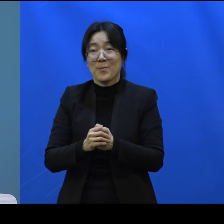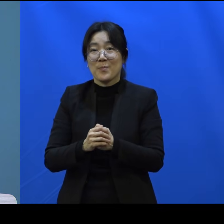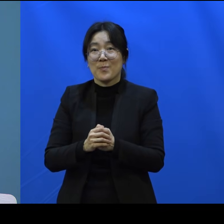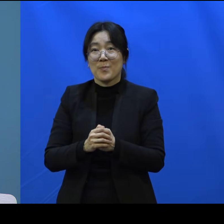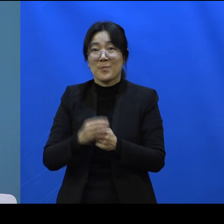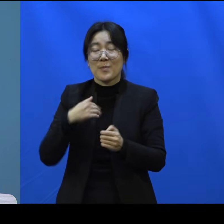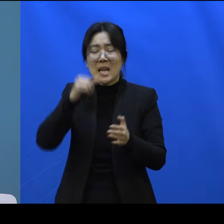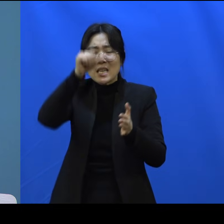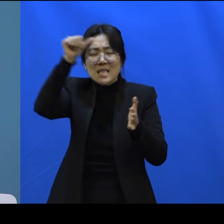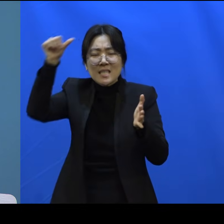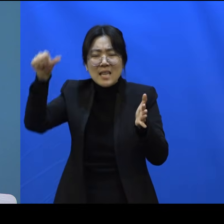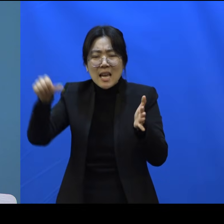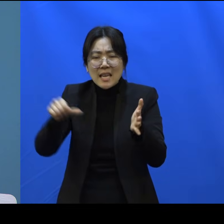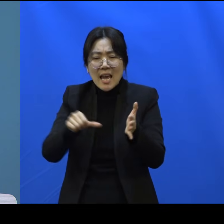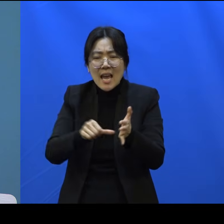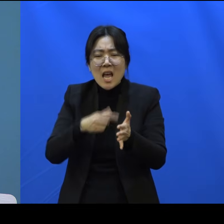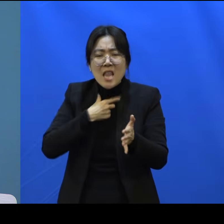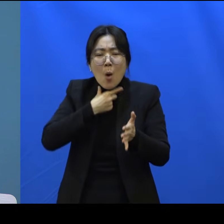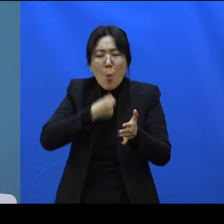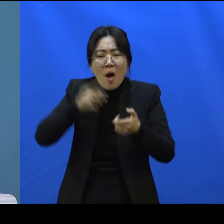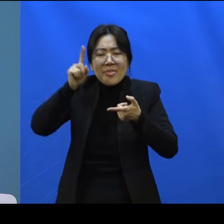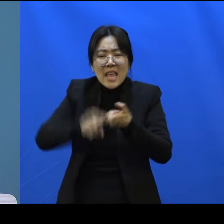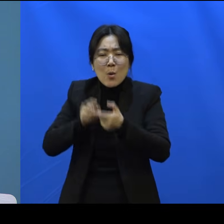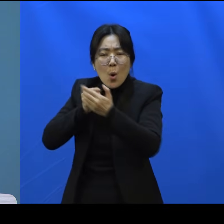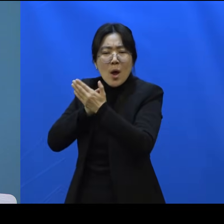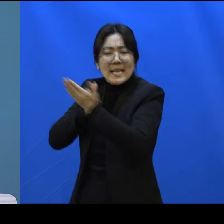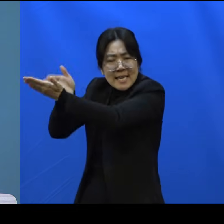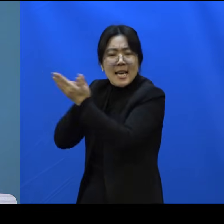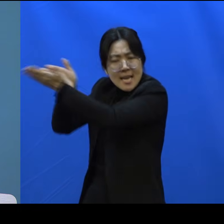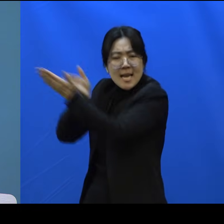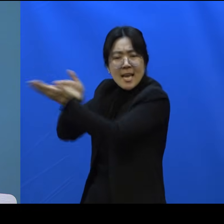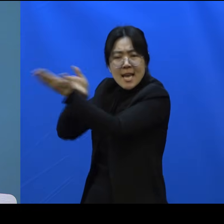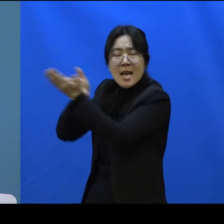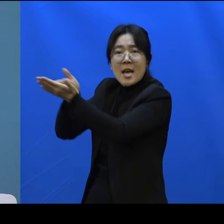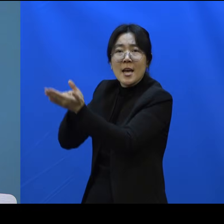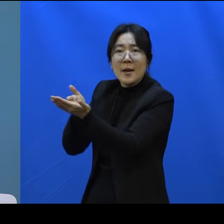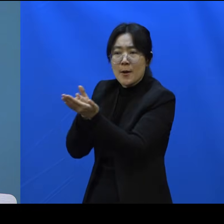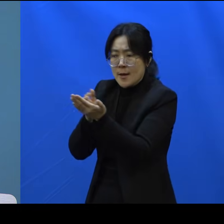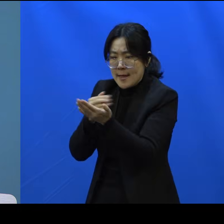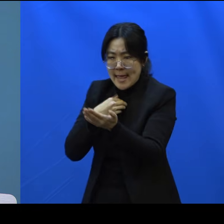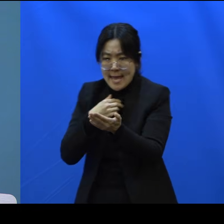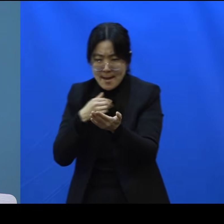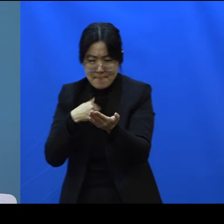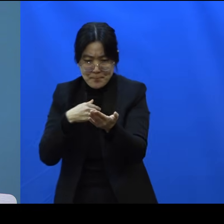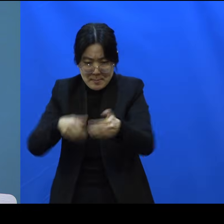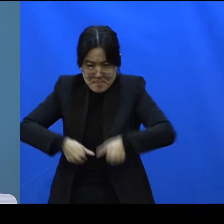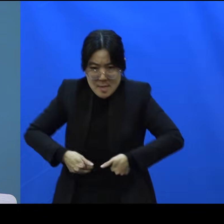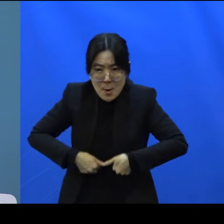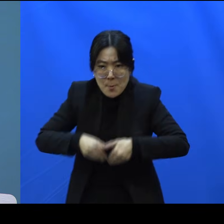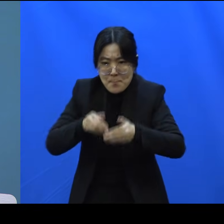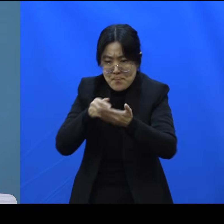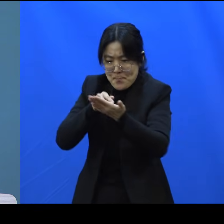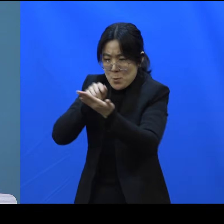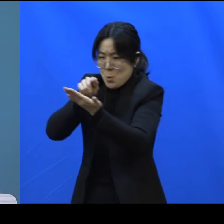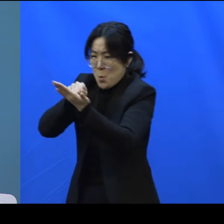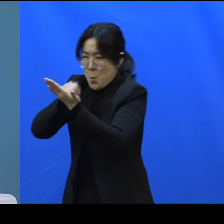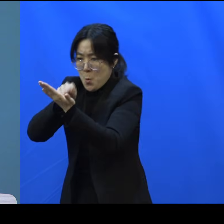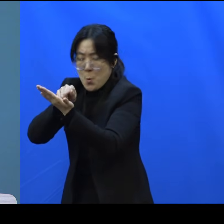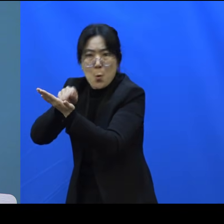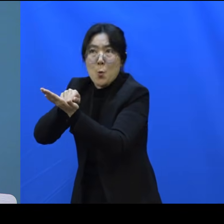그죠? 여러분, 우리는 그 기도 제목 요것만 봐요. 기도할 때 요거 이루어져야 되는,